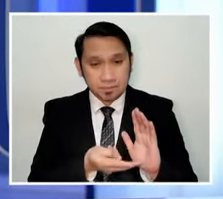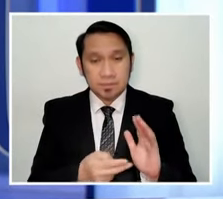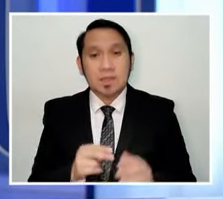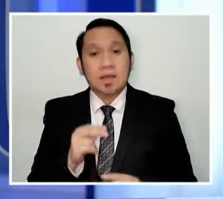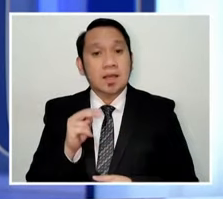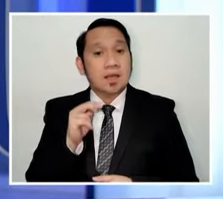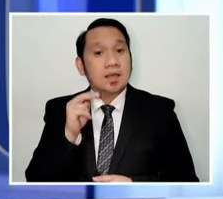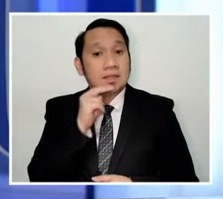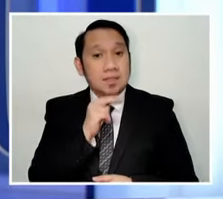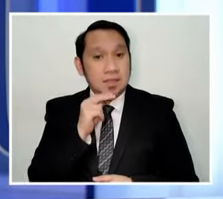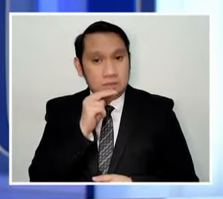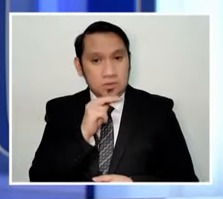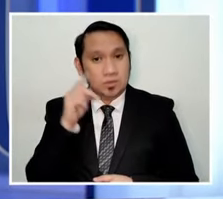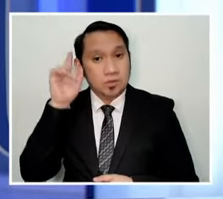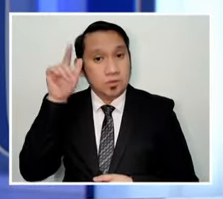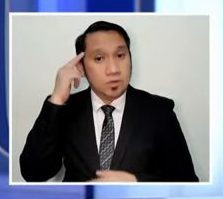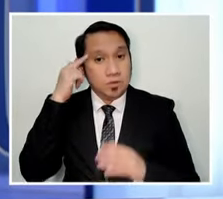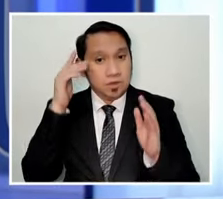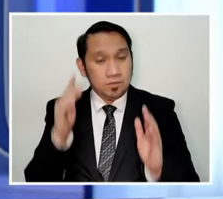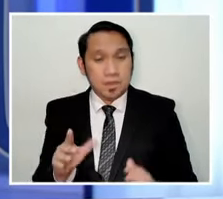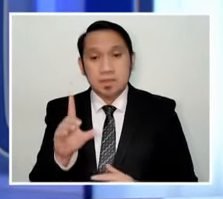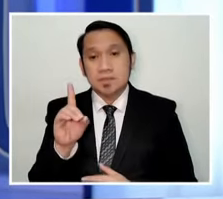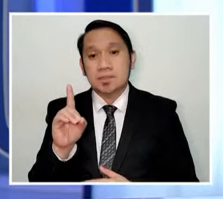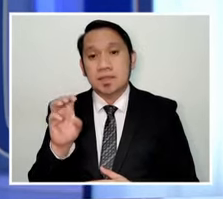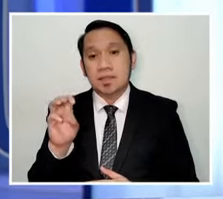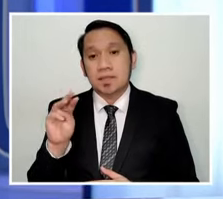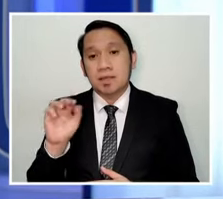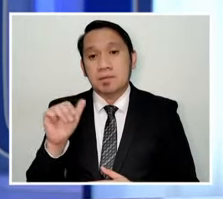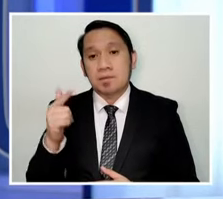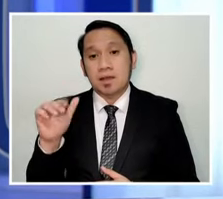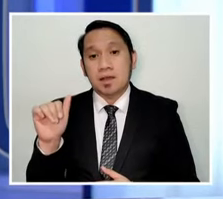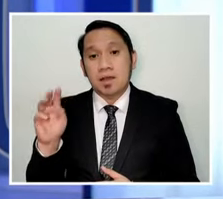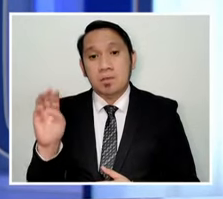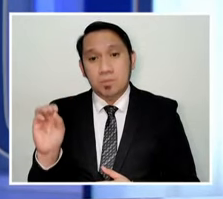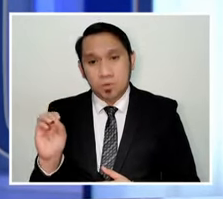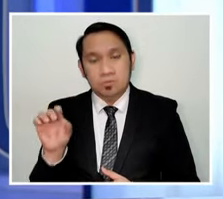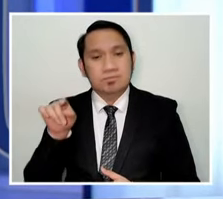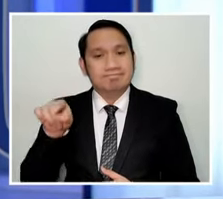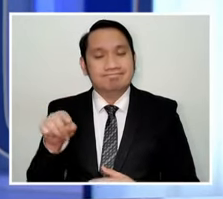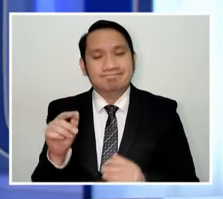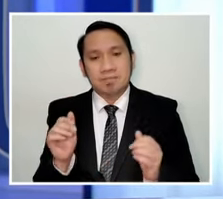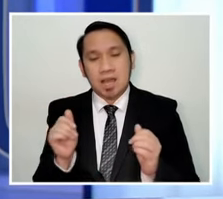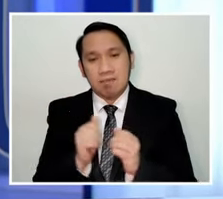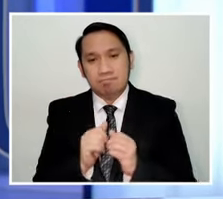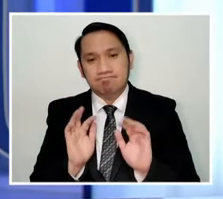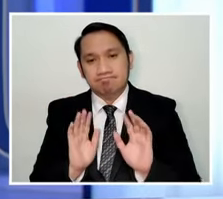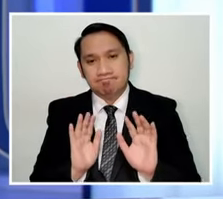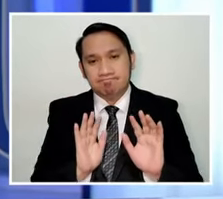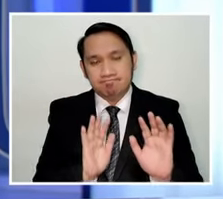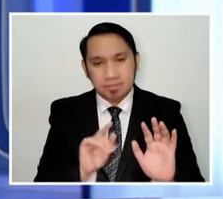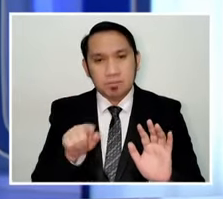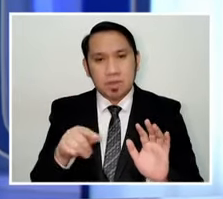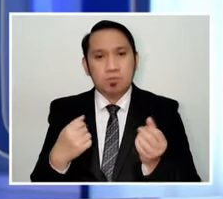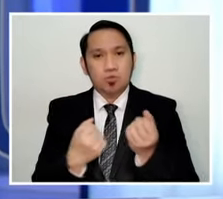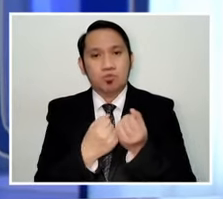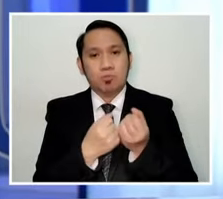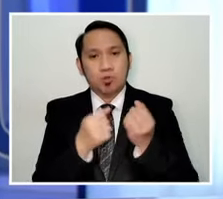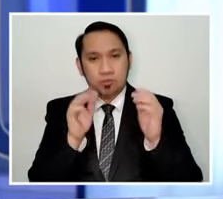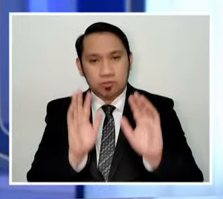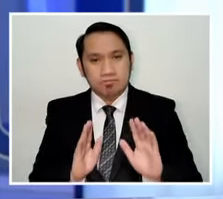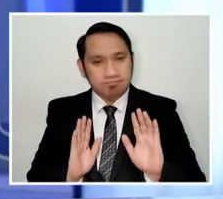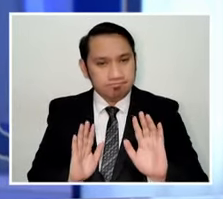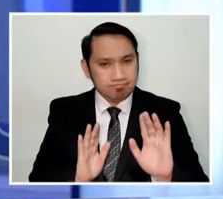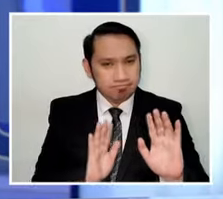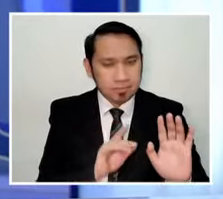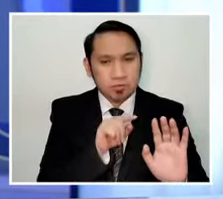Oriental Governor Orwel Degamo. Sinamahan ng maraming taga-suporta ang kanyang pamilya para ipanawagan ang hustisya